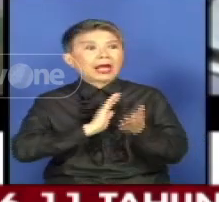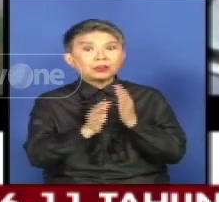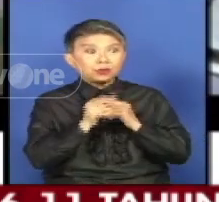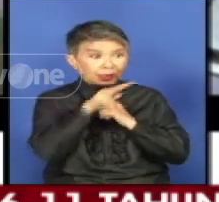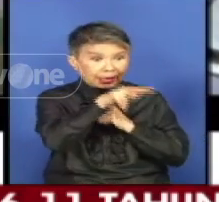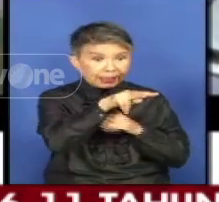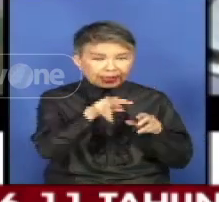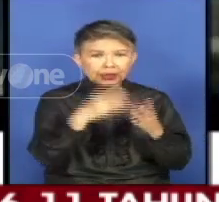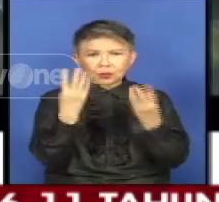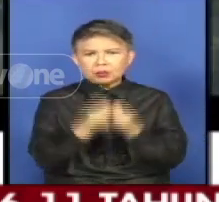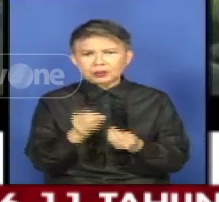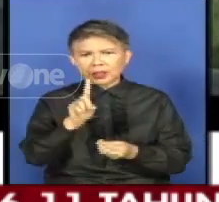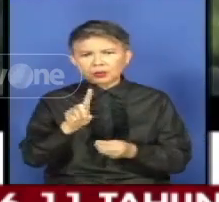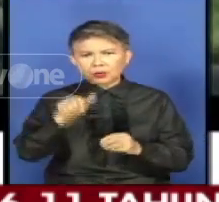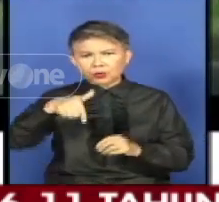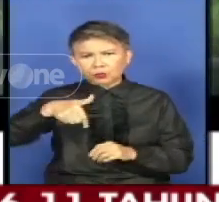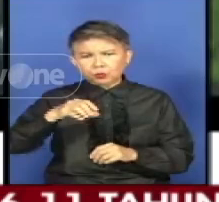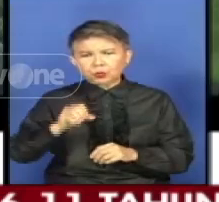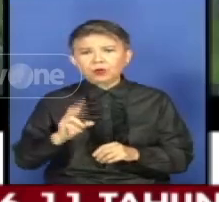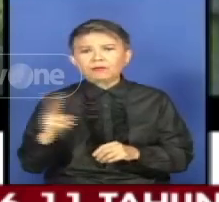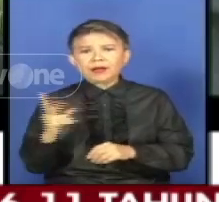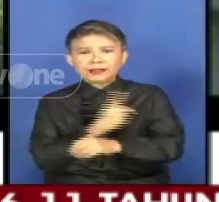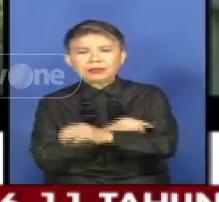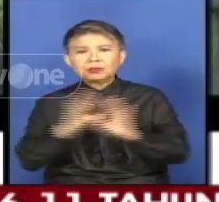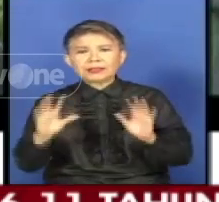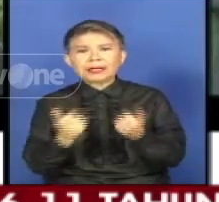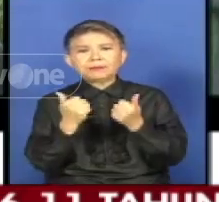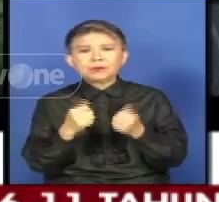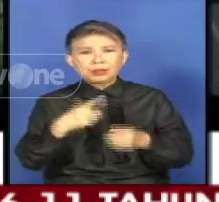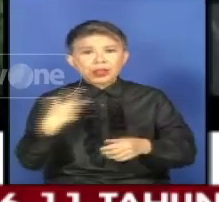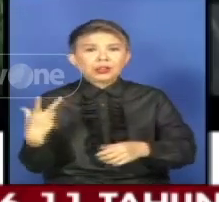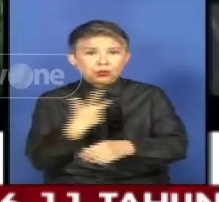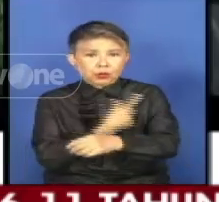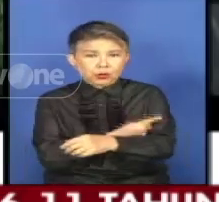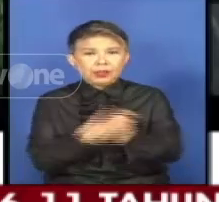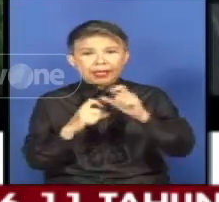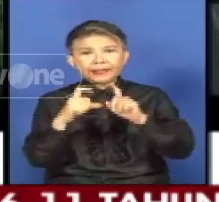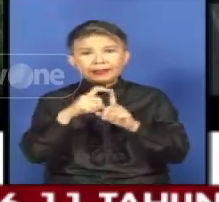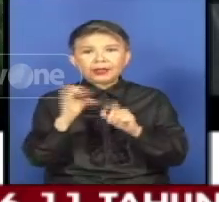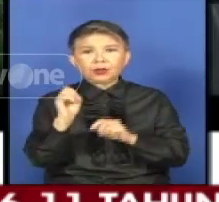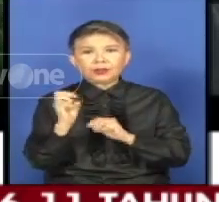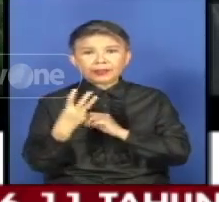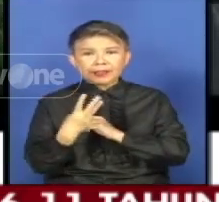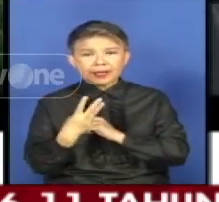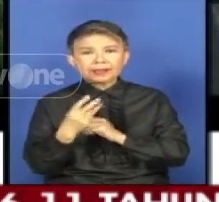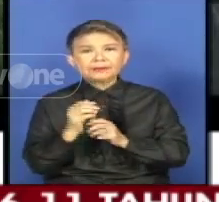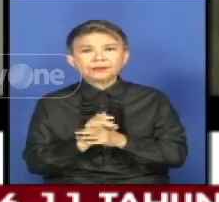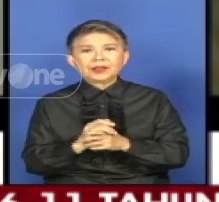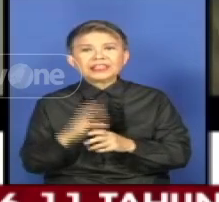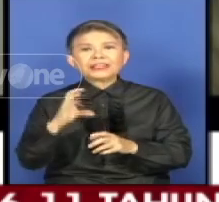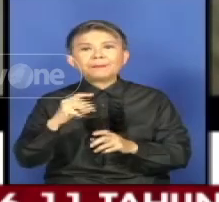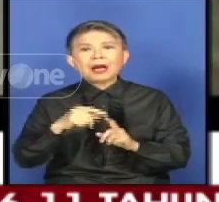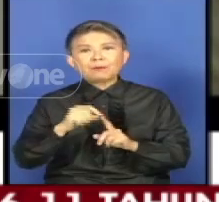Dan terdapat total 176 dosis vaksin yang dipersiapkan untuk di SD Negeri 03 Cempaka